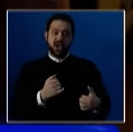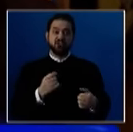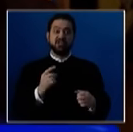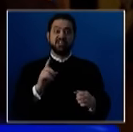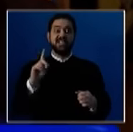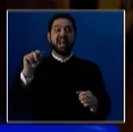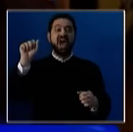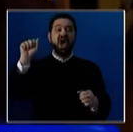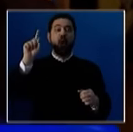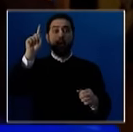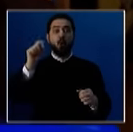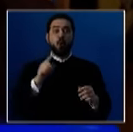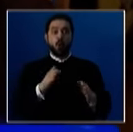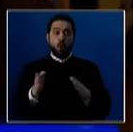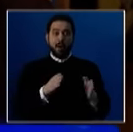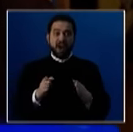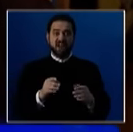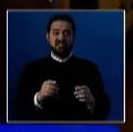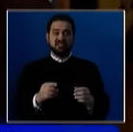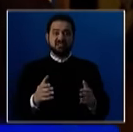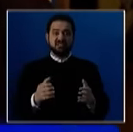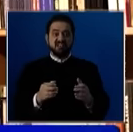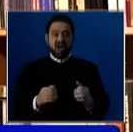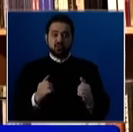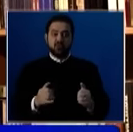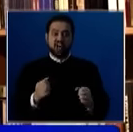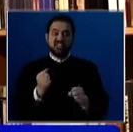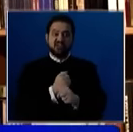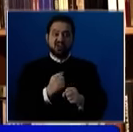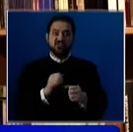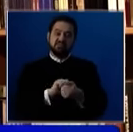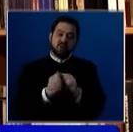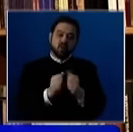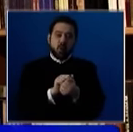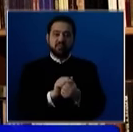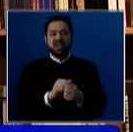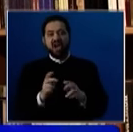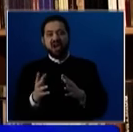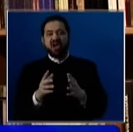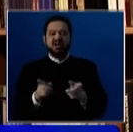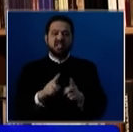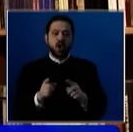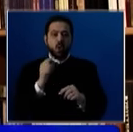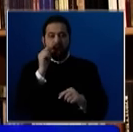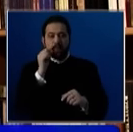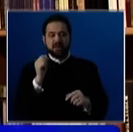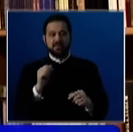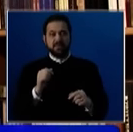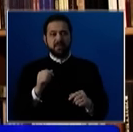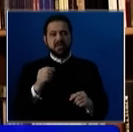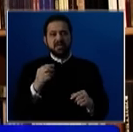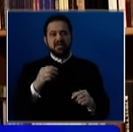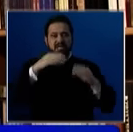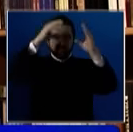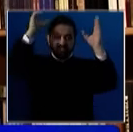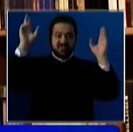comparație, foarte ușor se ajunge la concurență, la competiție. Preacuviase Părinte, mă gândeam la un cuvânt al Sfântului Vasile cel Mare, care spunea să se facă